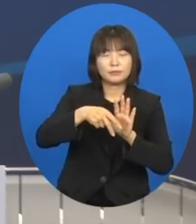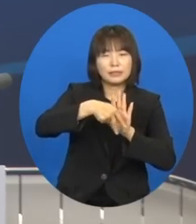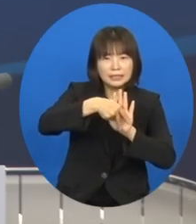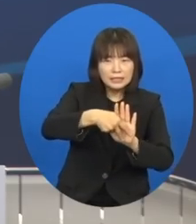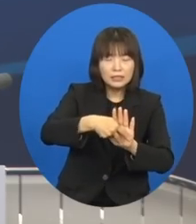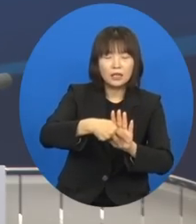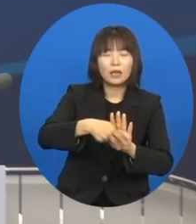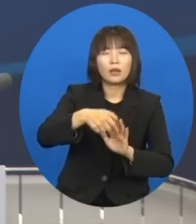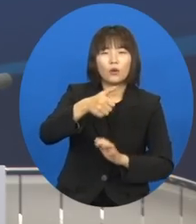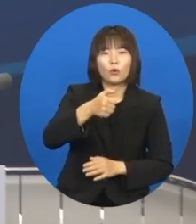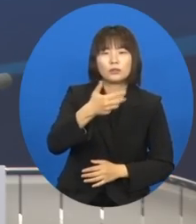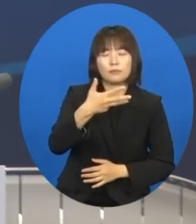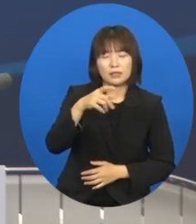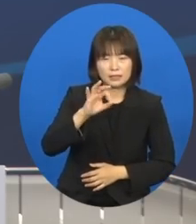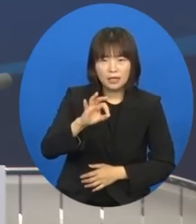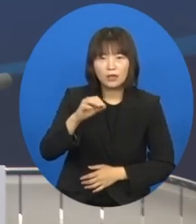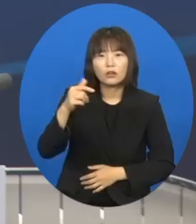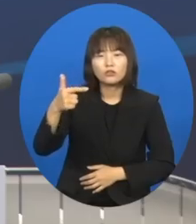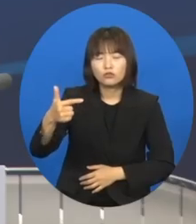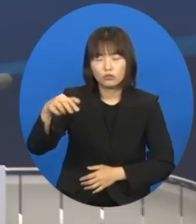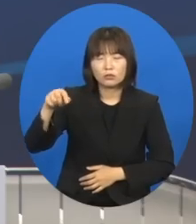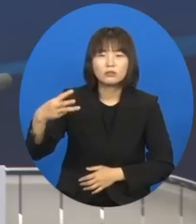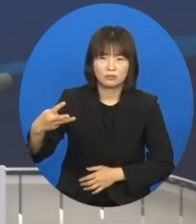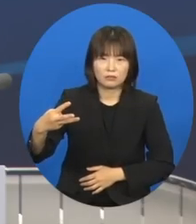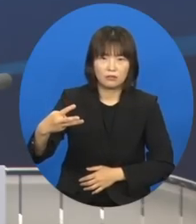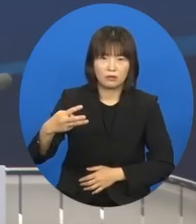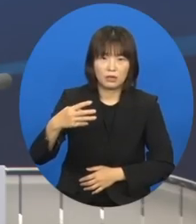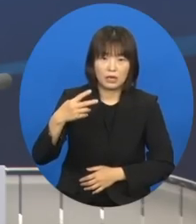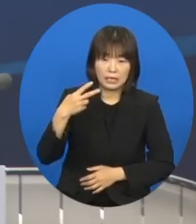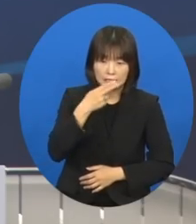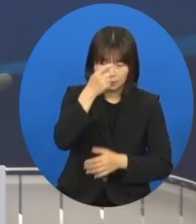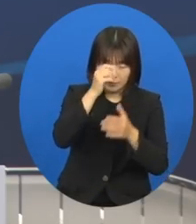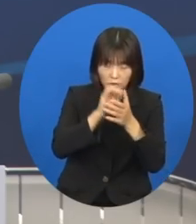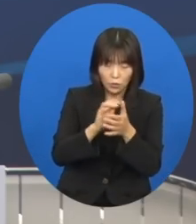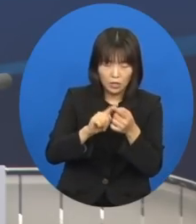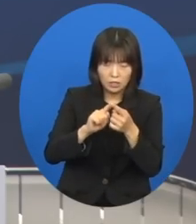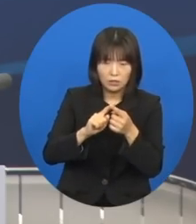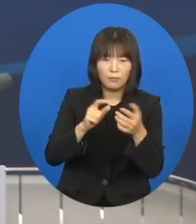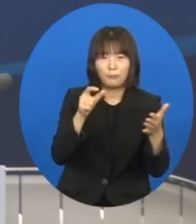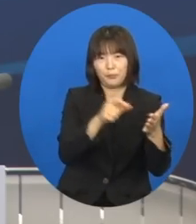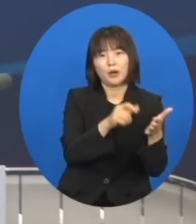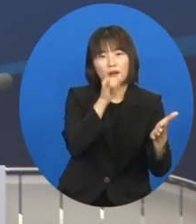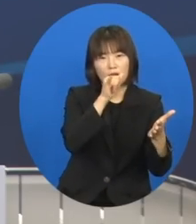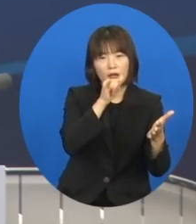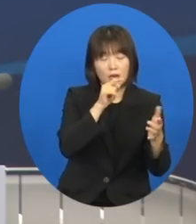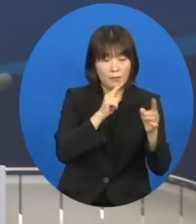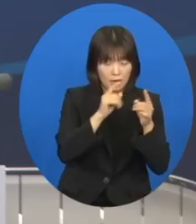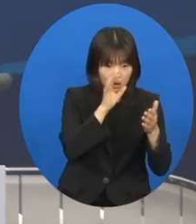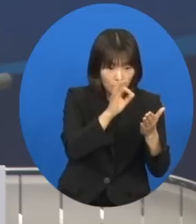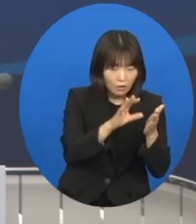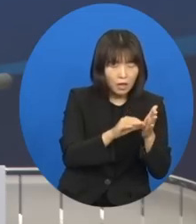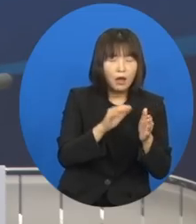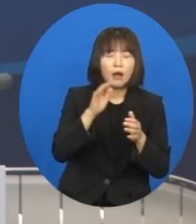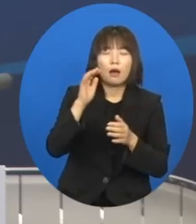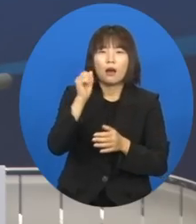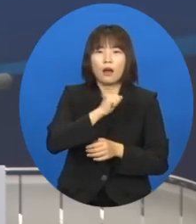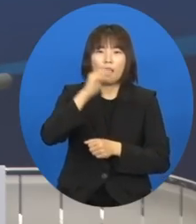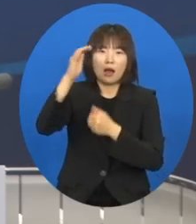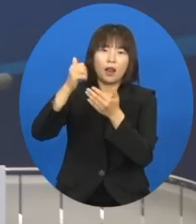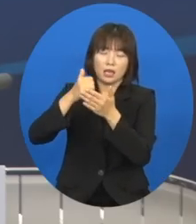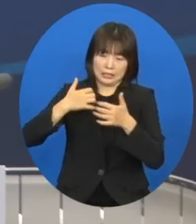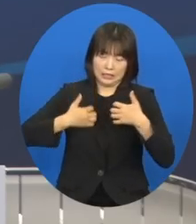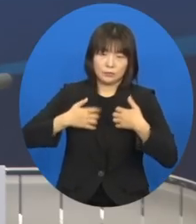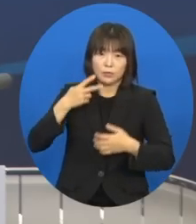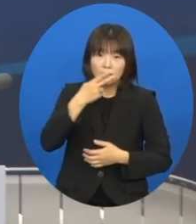58장 6절 금식에 대해서 선포되어 있어요. 저는 이 말씀을 볼 때 와우, 하나님이 기뻐하는 금식? 우리가